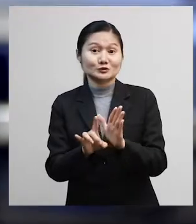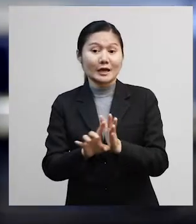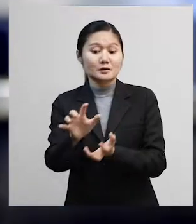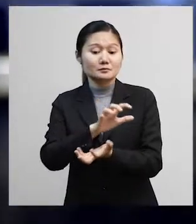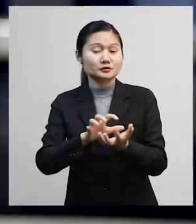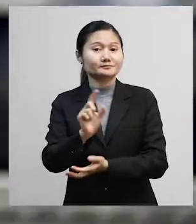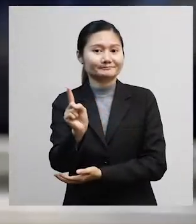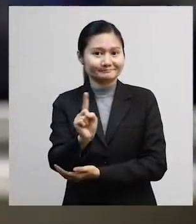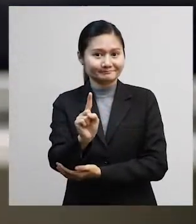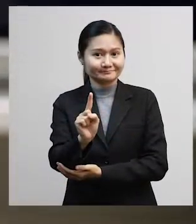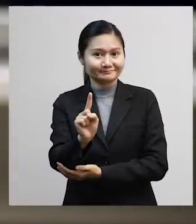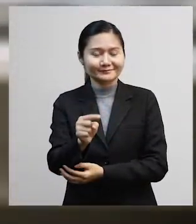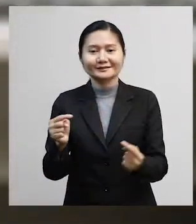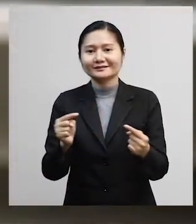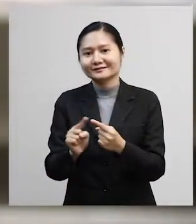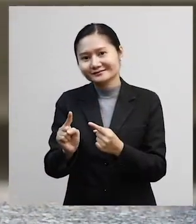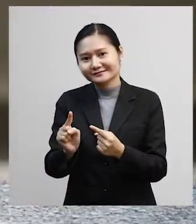ะ